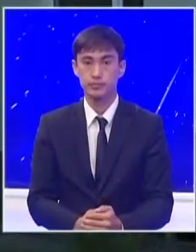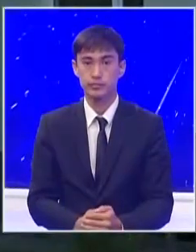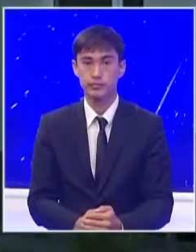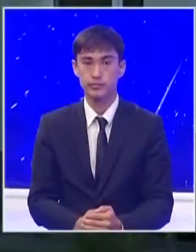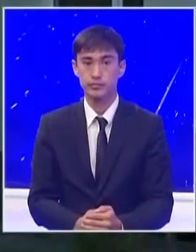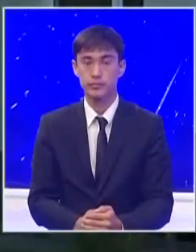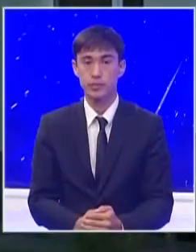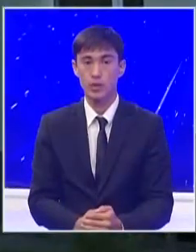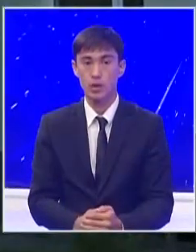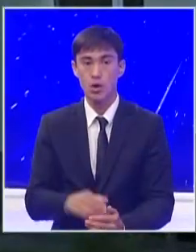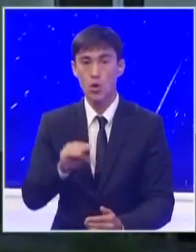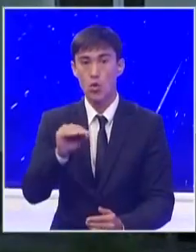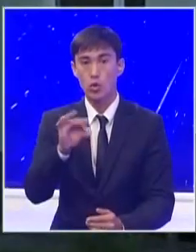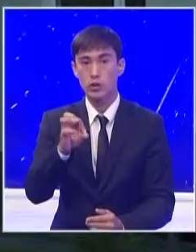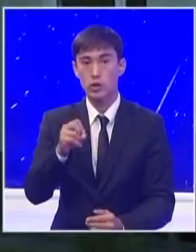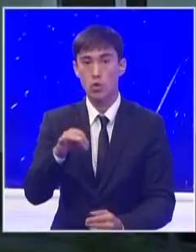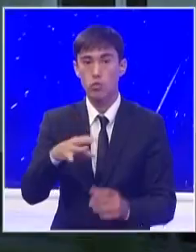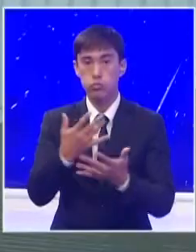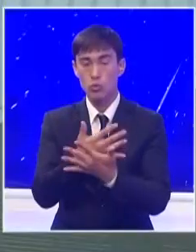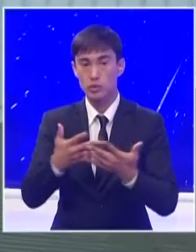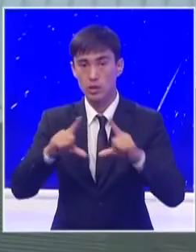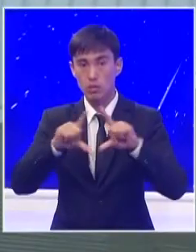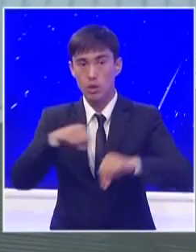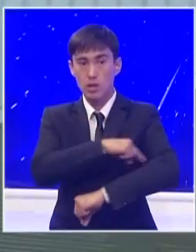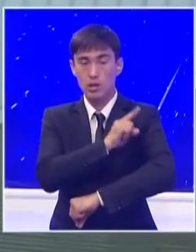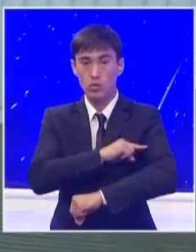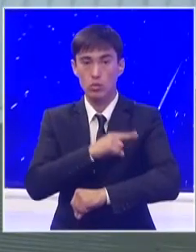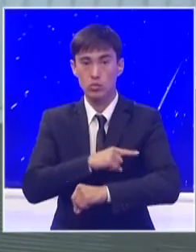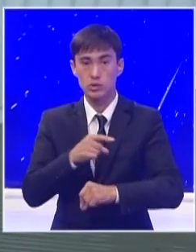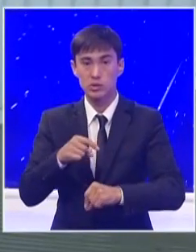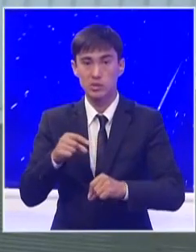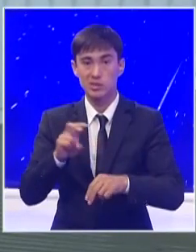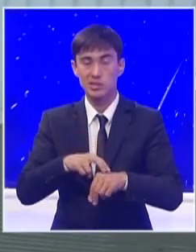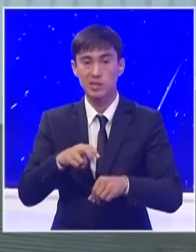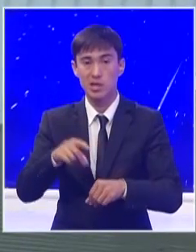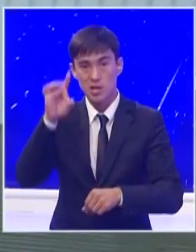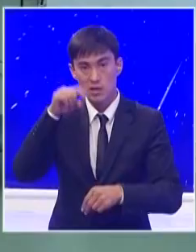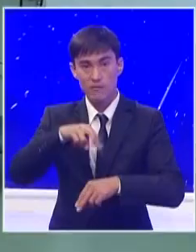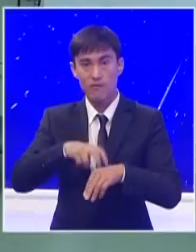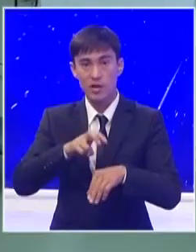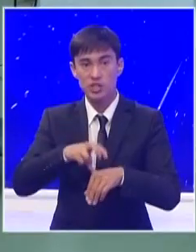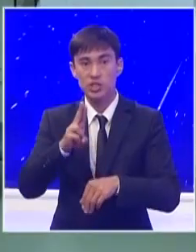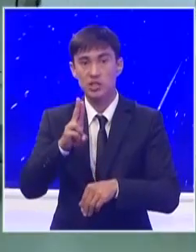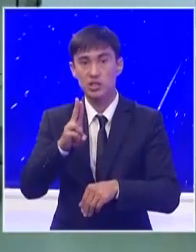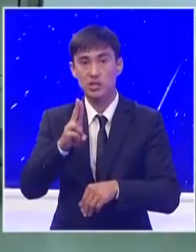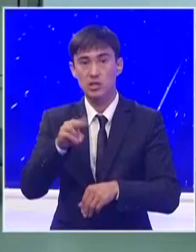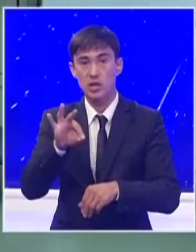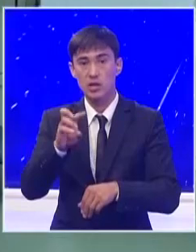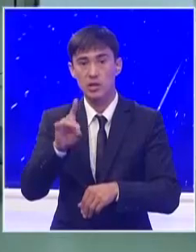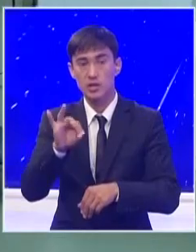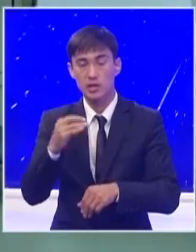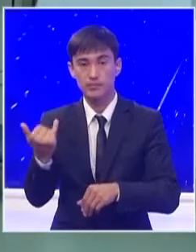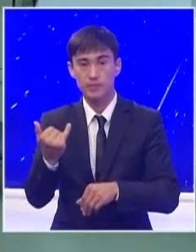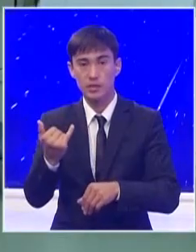Ота облыстық көпсалалы балалар ауруханасында өтті. Мұнда білікті дәрігер Нұрлан Арынов алдымен өкпенің эхинококкозы